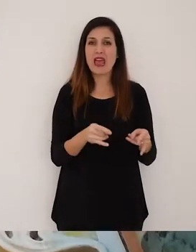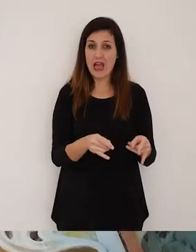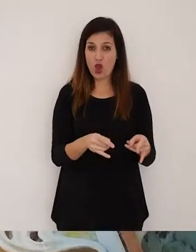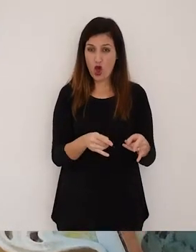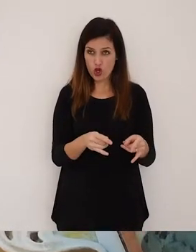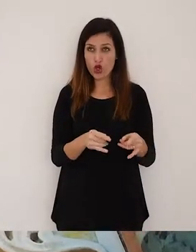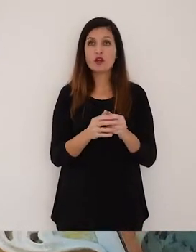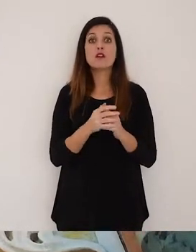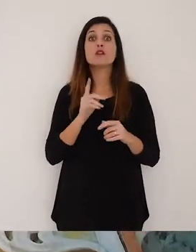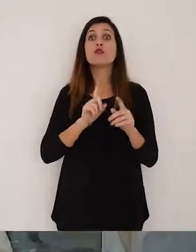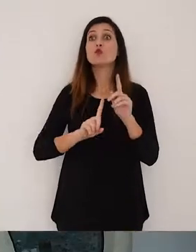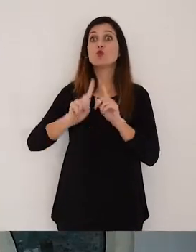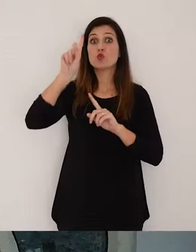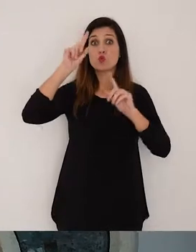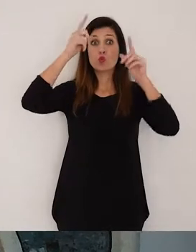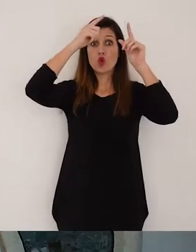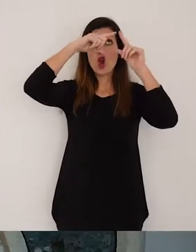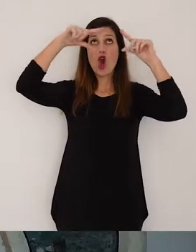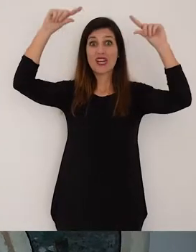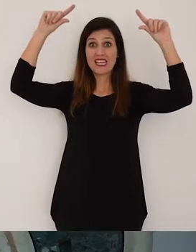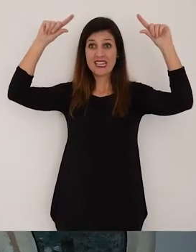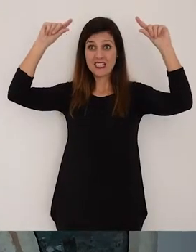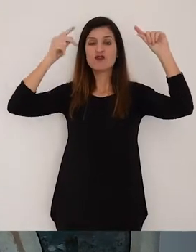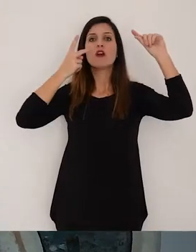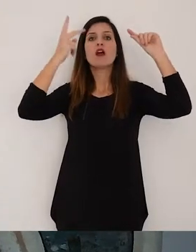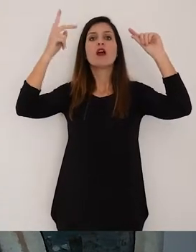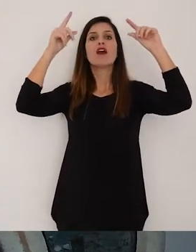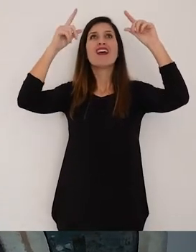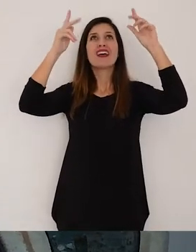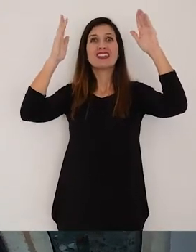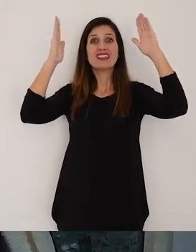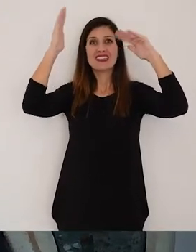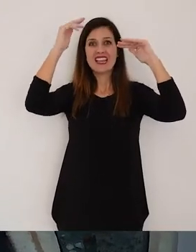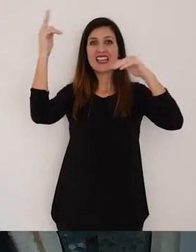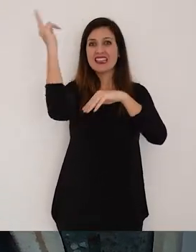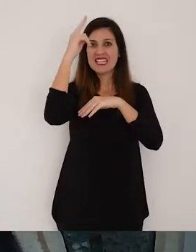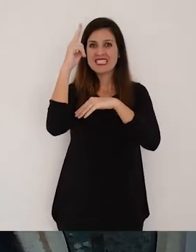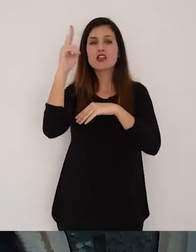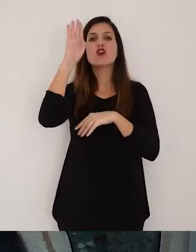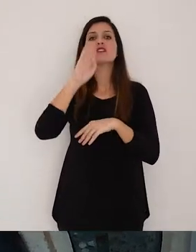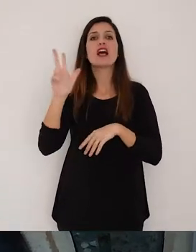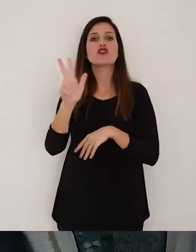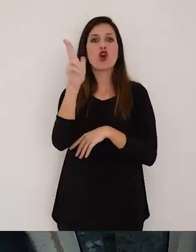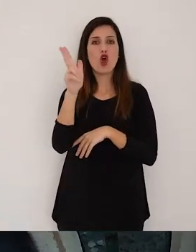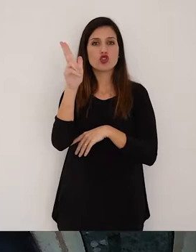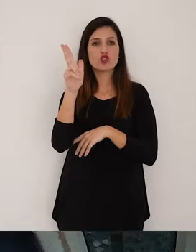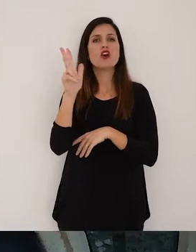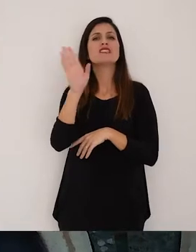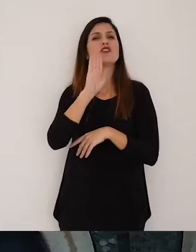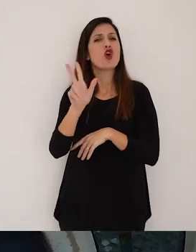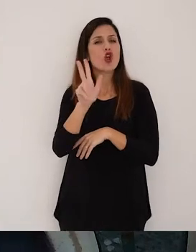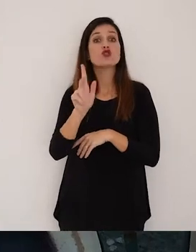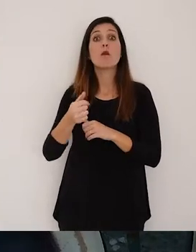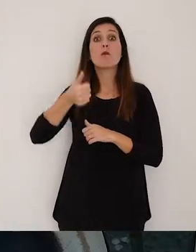In alto, racchiusa nella sinuosa cornice, si fa evidente una tela di Sant'Oronzo, secondo la tradizione, primo vescovo di Lecce.